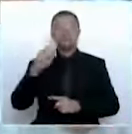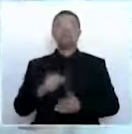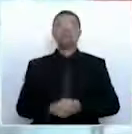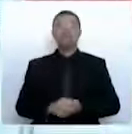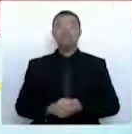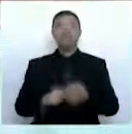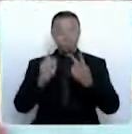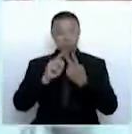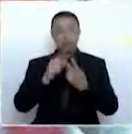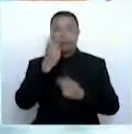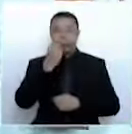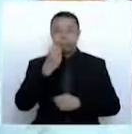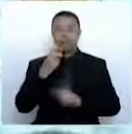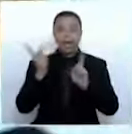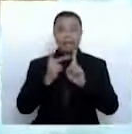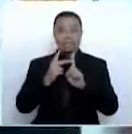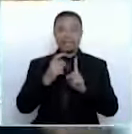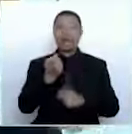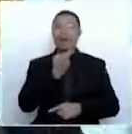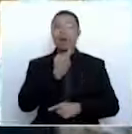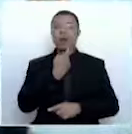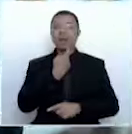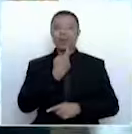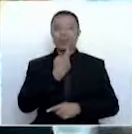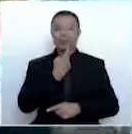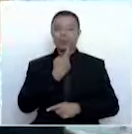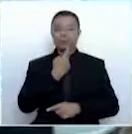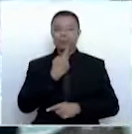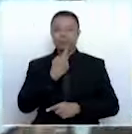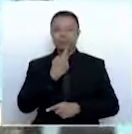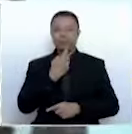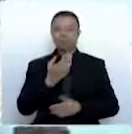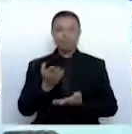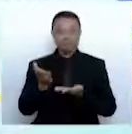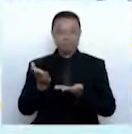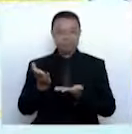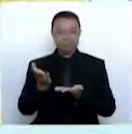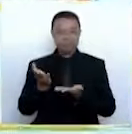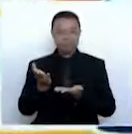MM dan Bapak Haji Rano Karno SIP Sido.